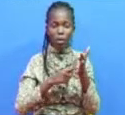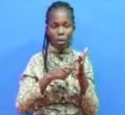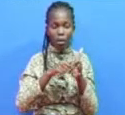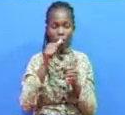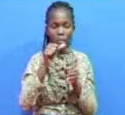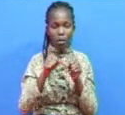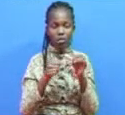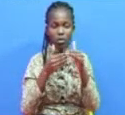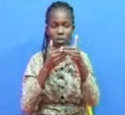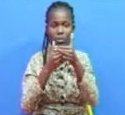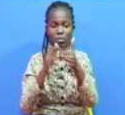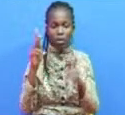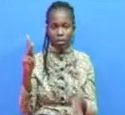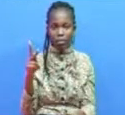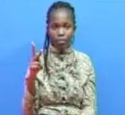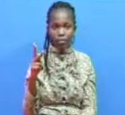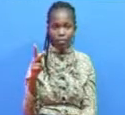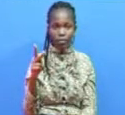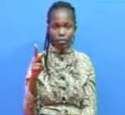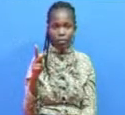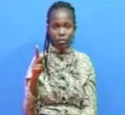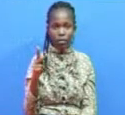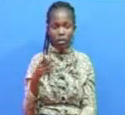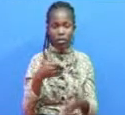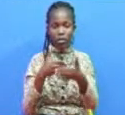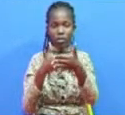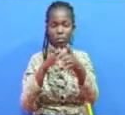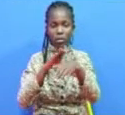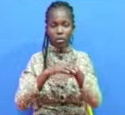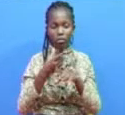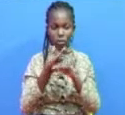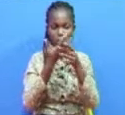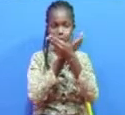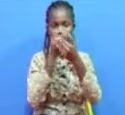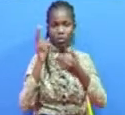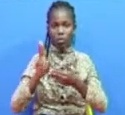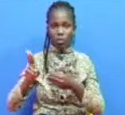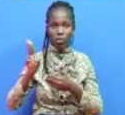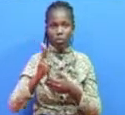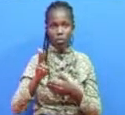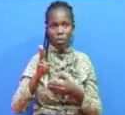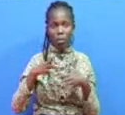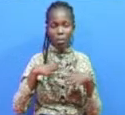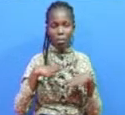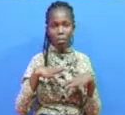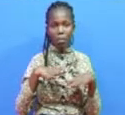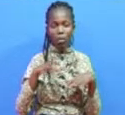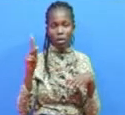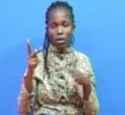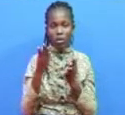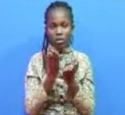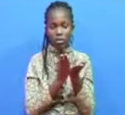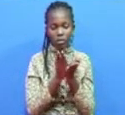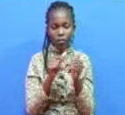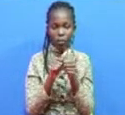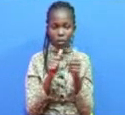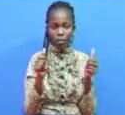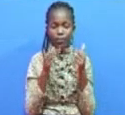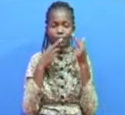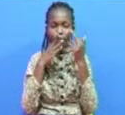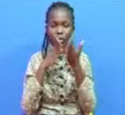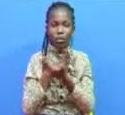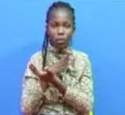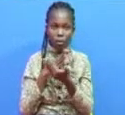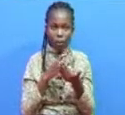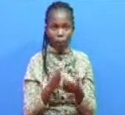Utongoi wandi ya Kenya koselela utongoi kuma kwa Musumbiru Kinyata kana makedho wa maithu kuma enendi ma Kenya undu vailite. Boni